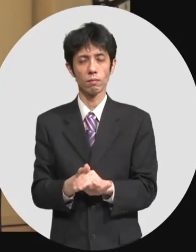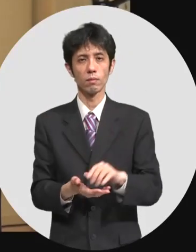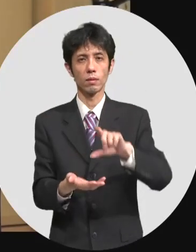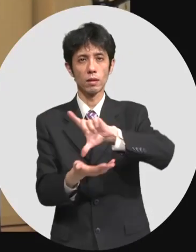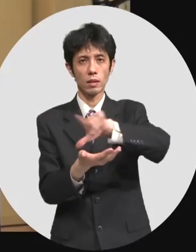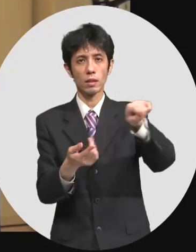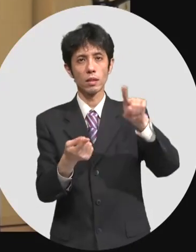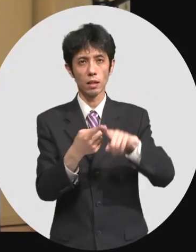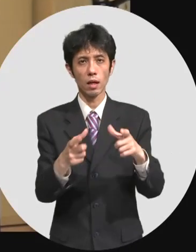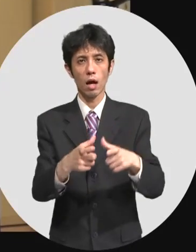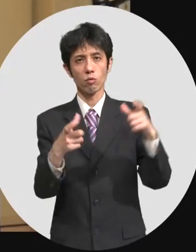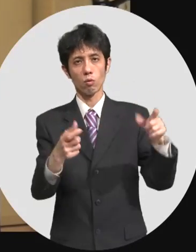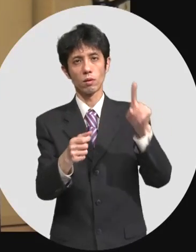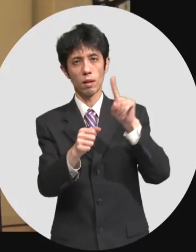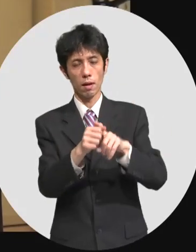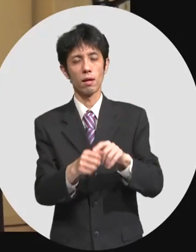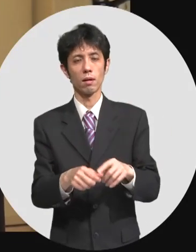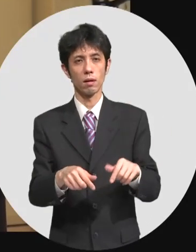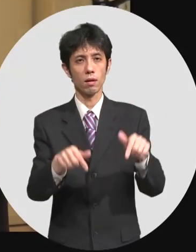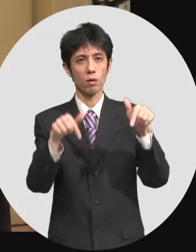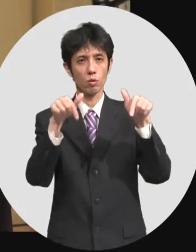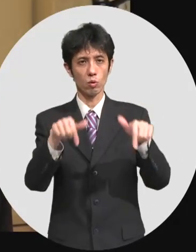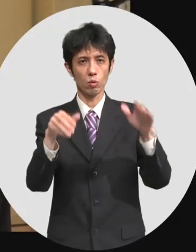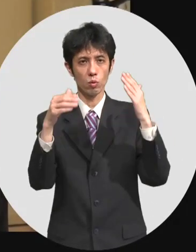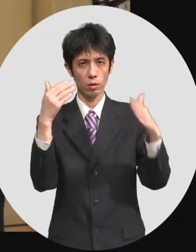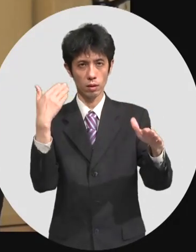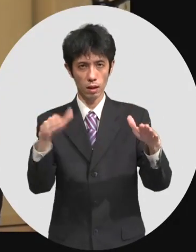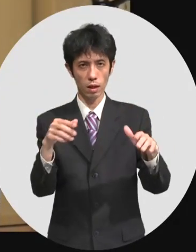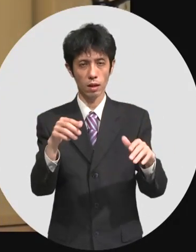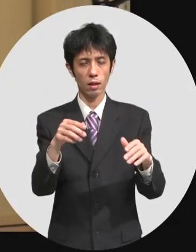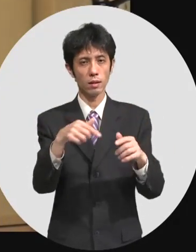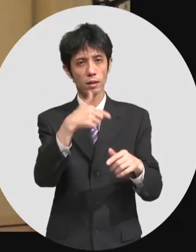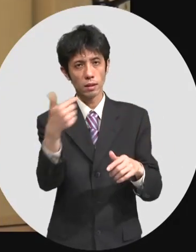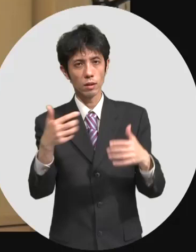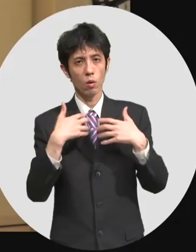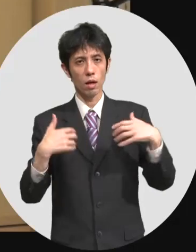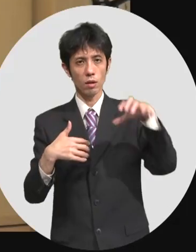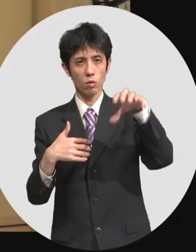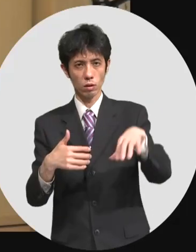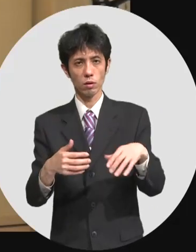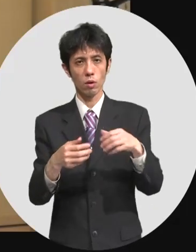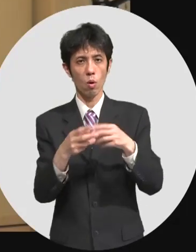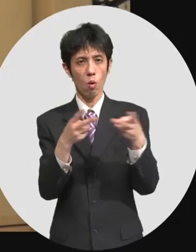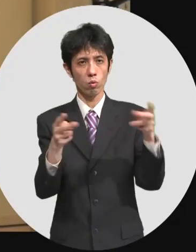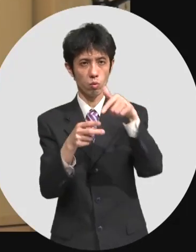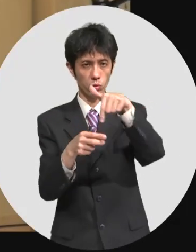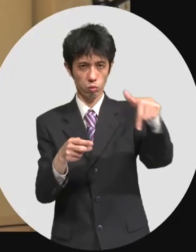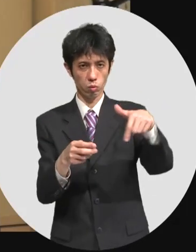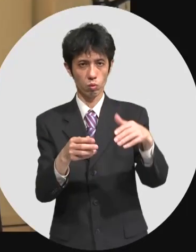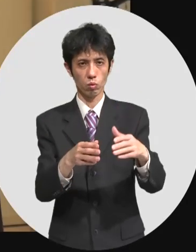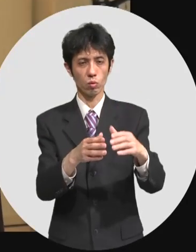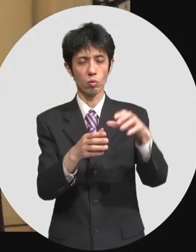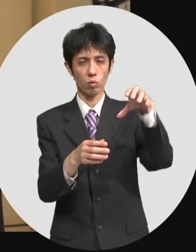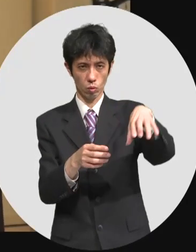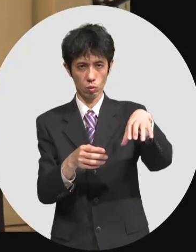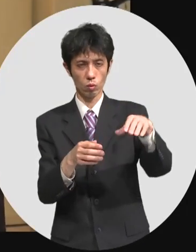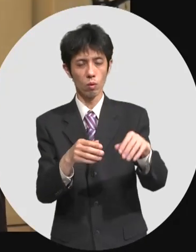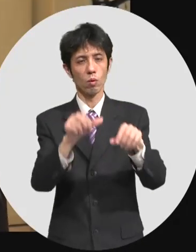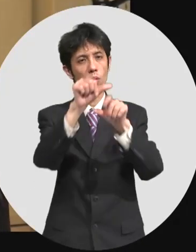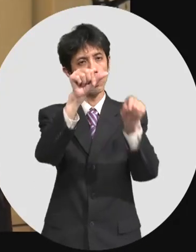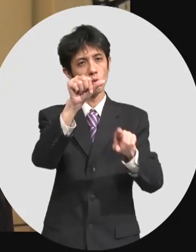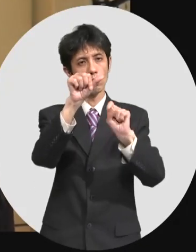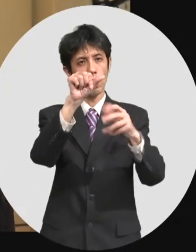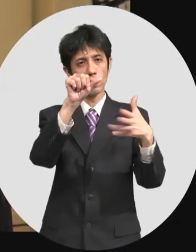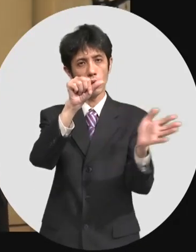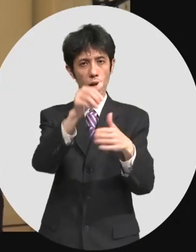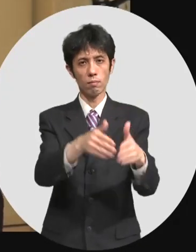な拡充ということで、中谷西保健所に北部拠点を開設するという予定でございましたが、5月18日